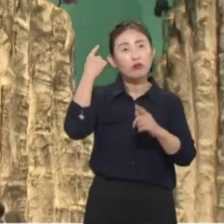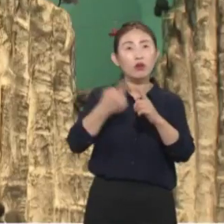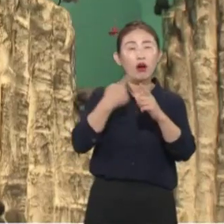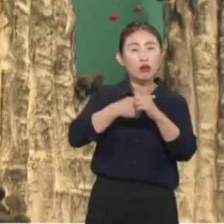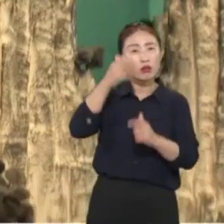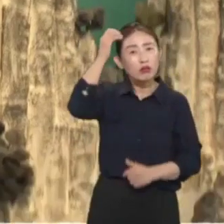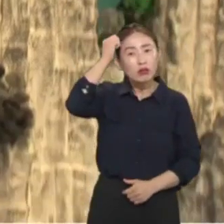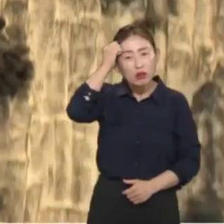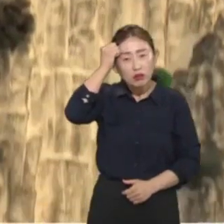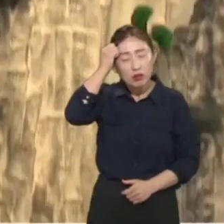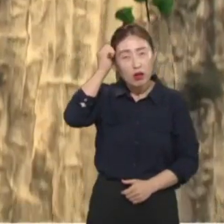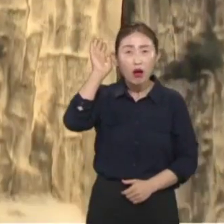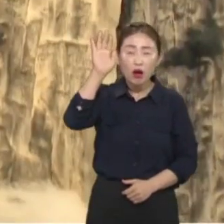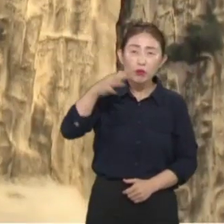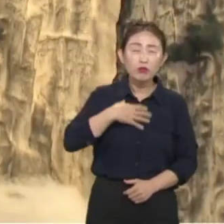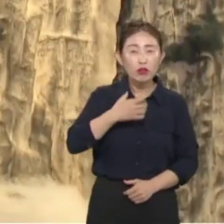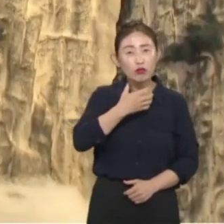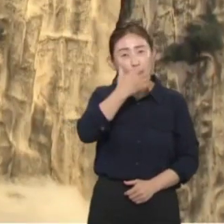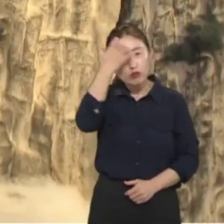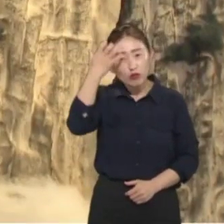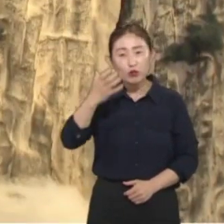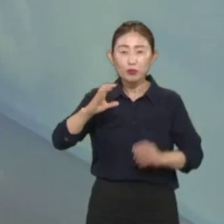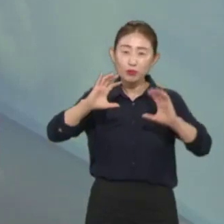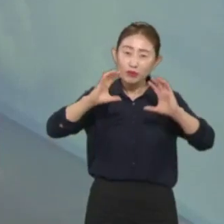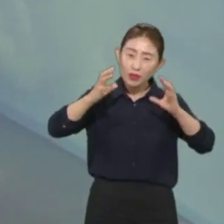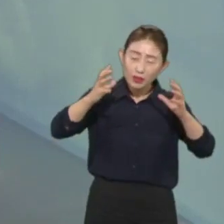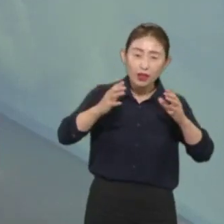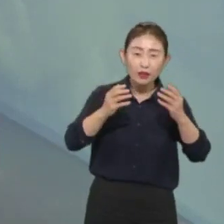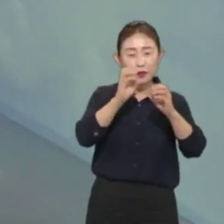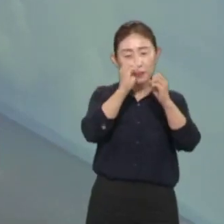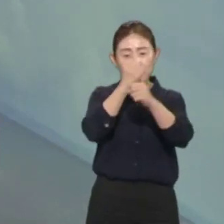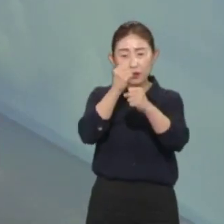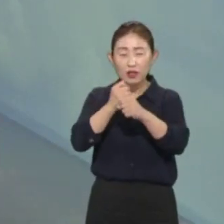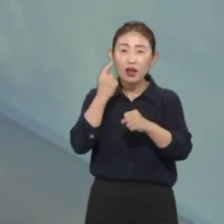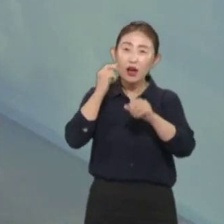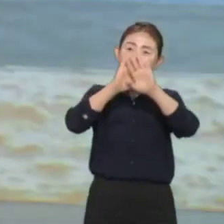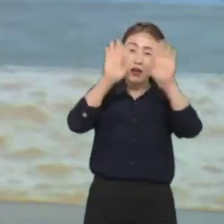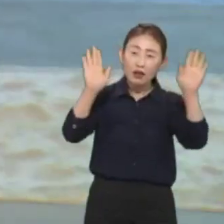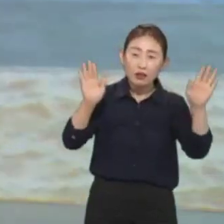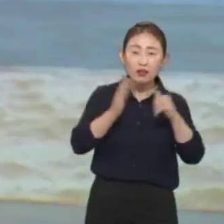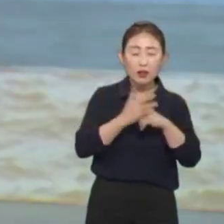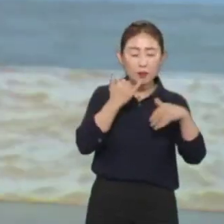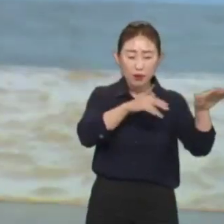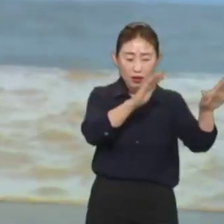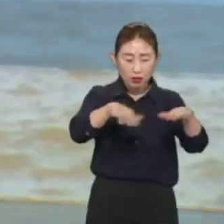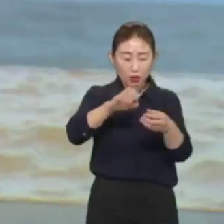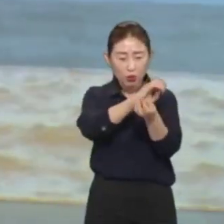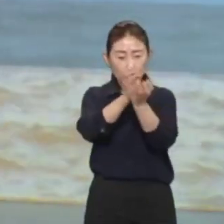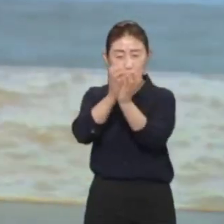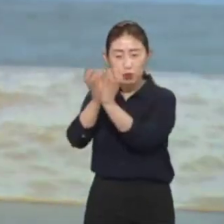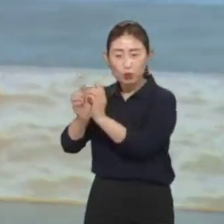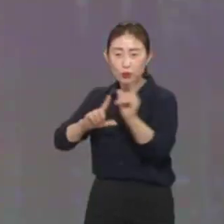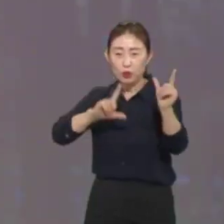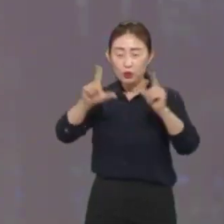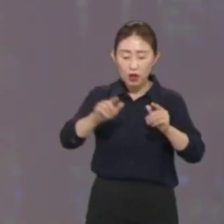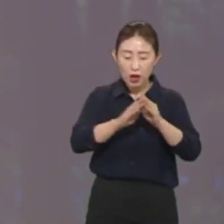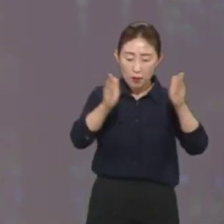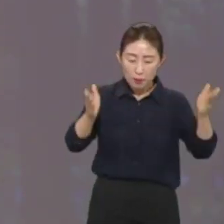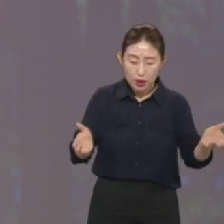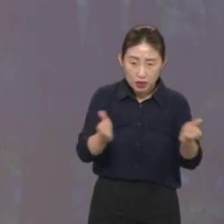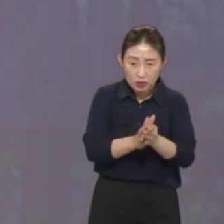속 무릉도원의 이상세계를 빚어냈습니다. 하늘과 바다, 꽃의 자연 풍경을 박스 구조물과